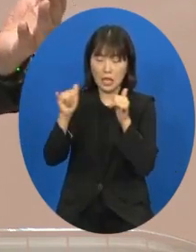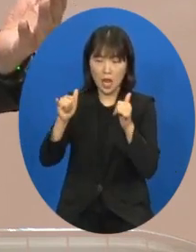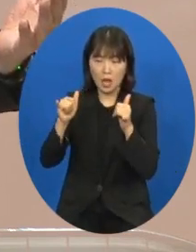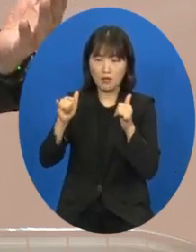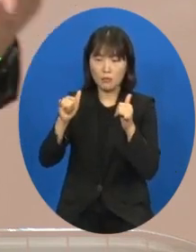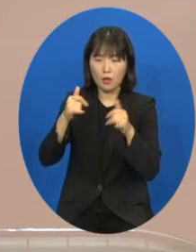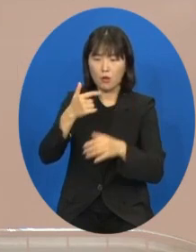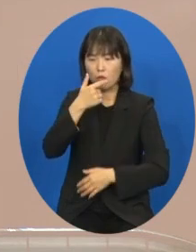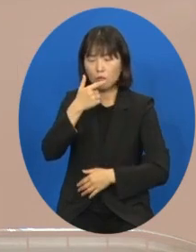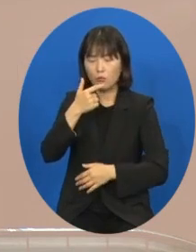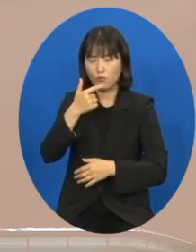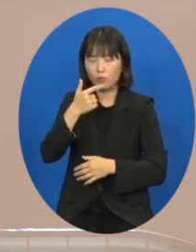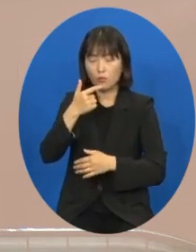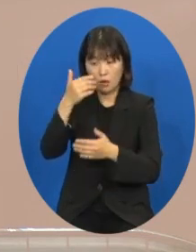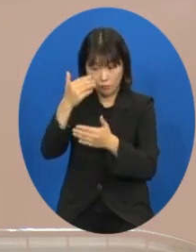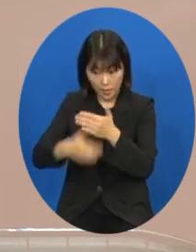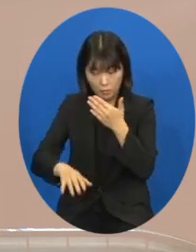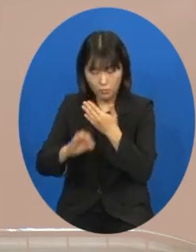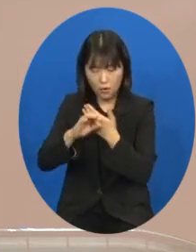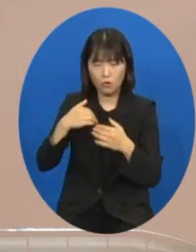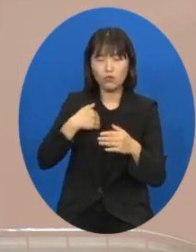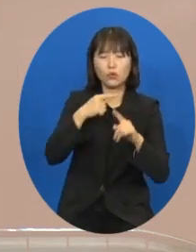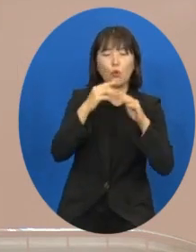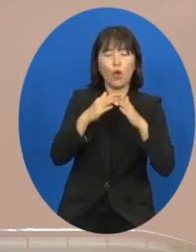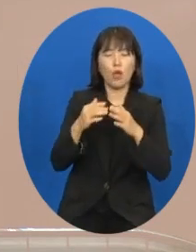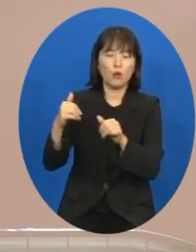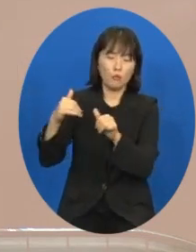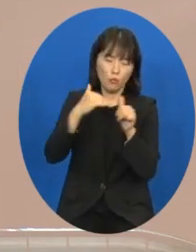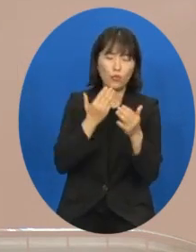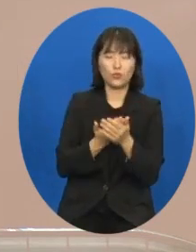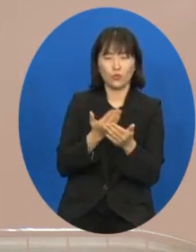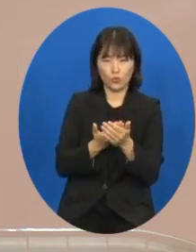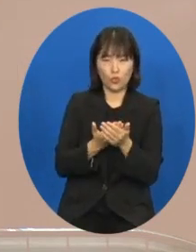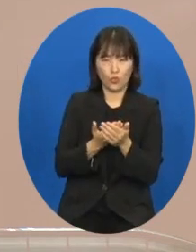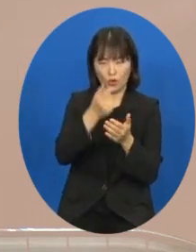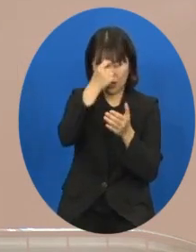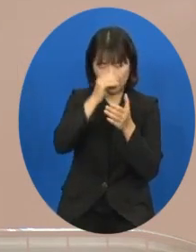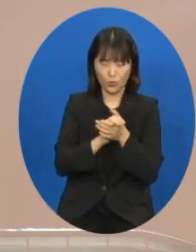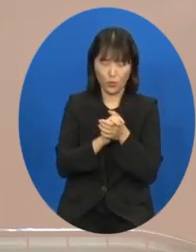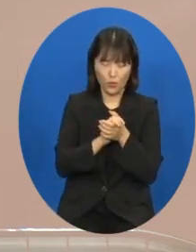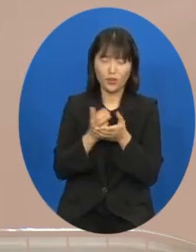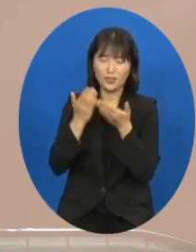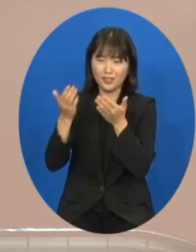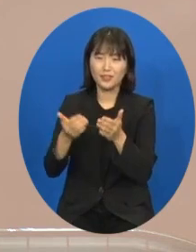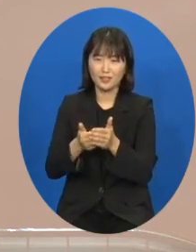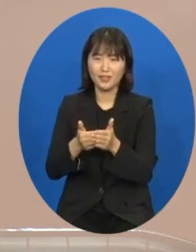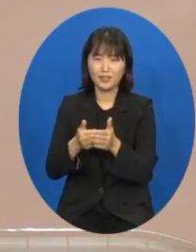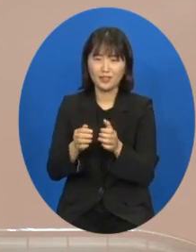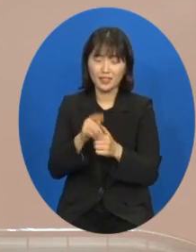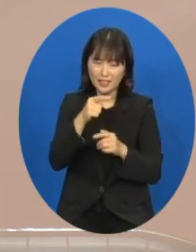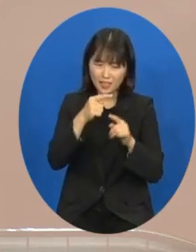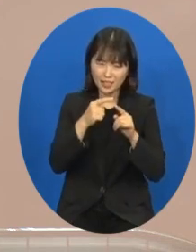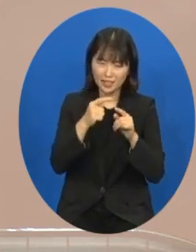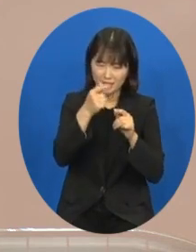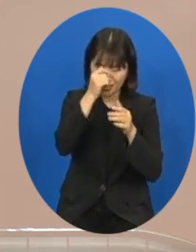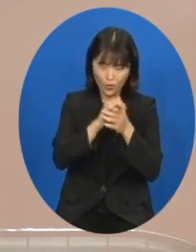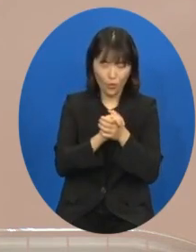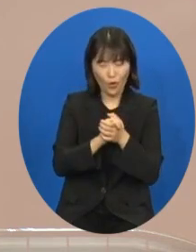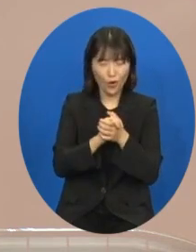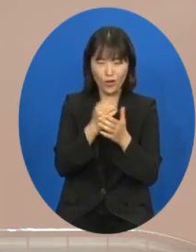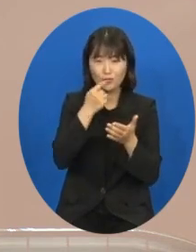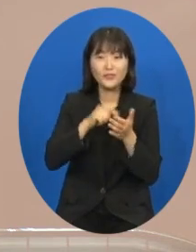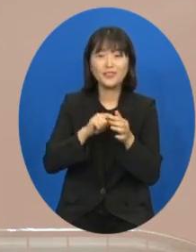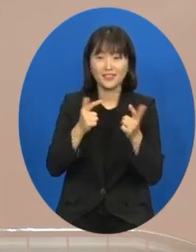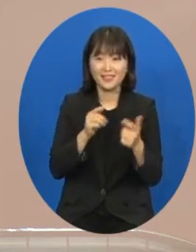남거든 우리 교회로 보내 주옵소서. 아, 그런 기도하기 참 어렵죠. 그죠? 어느